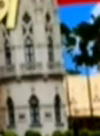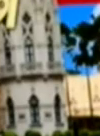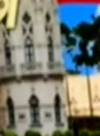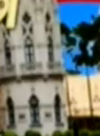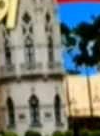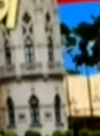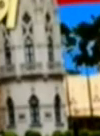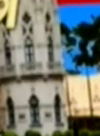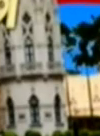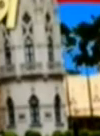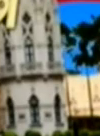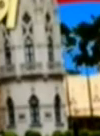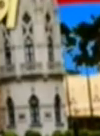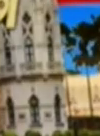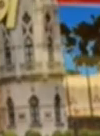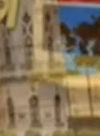Nation